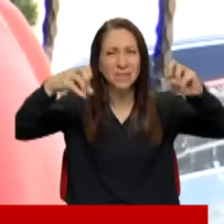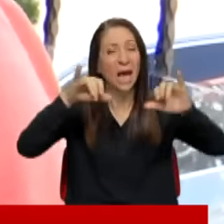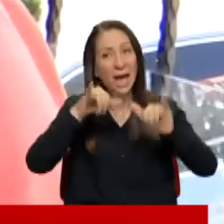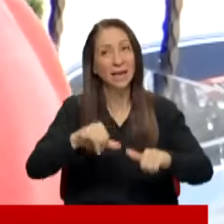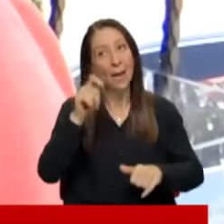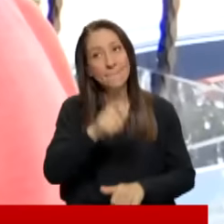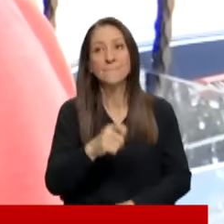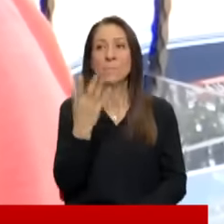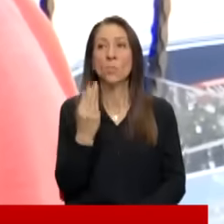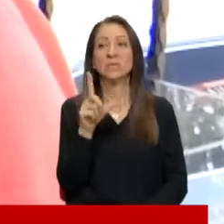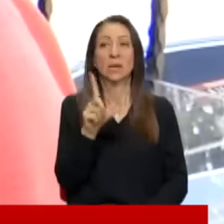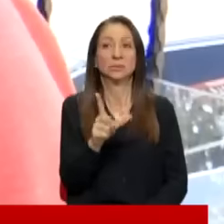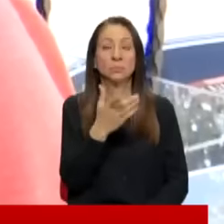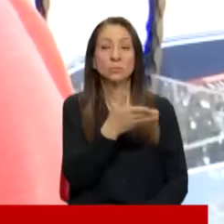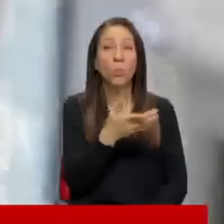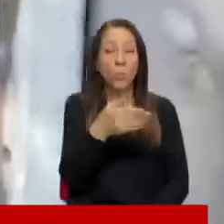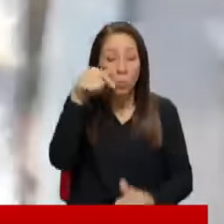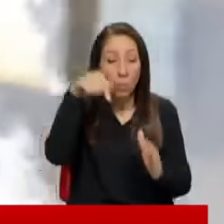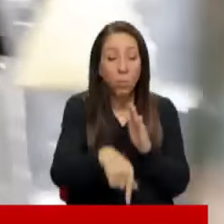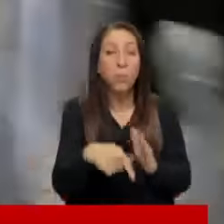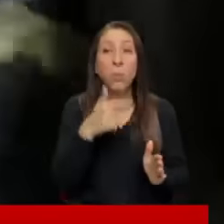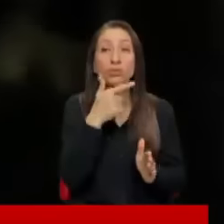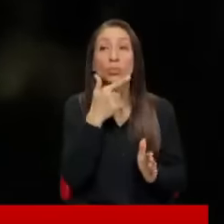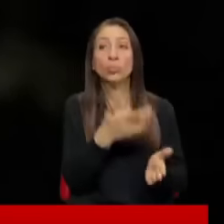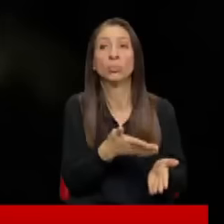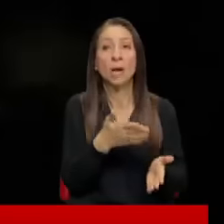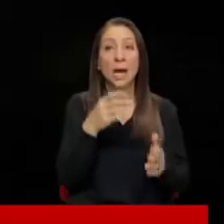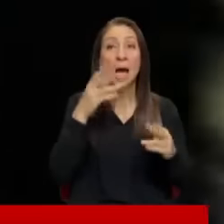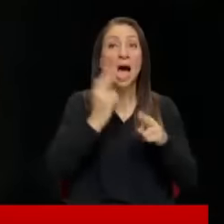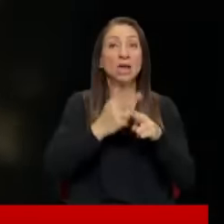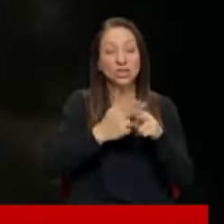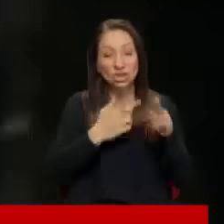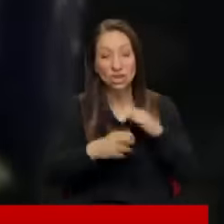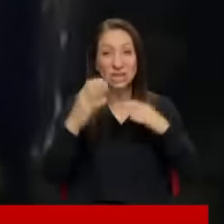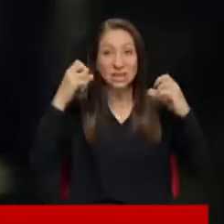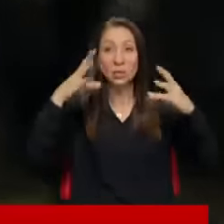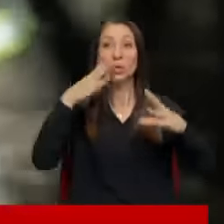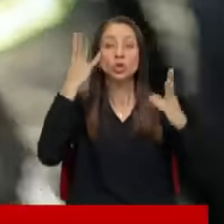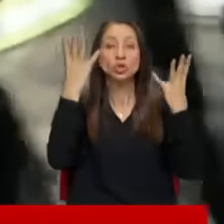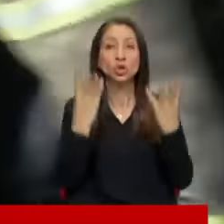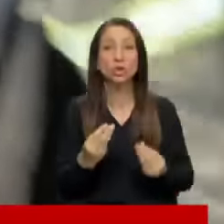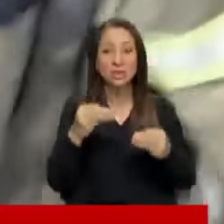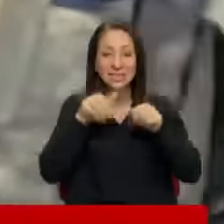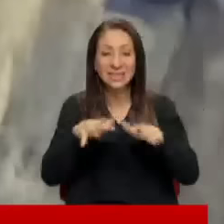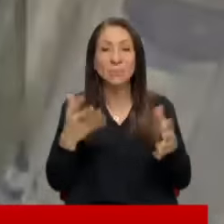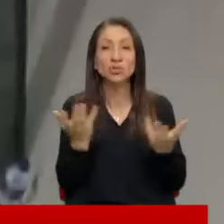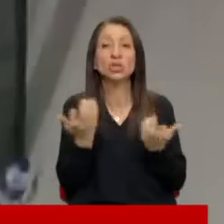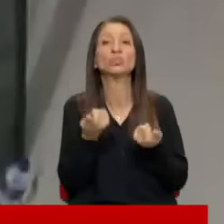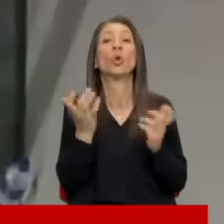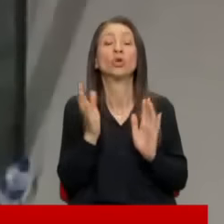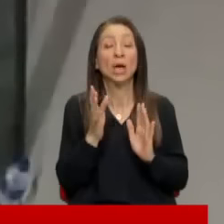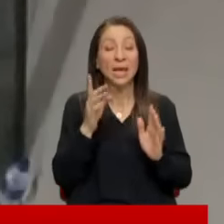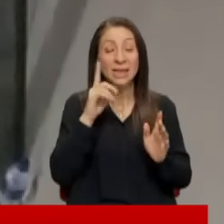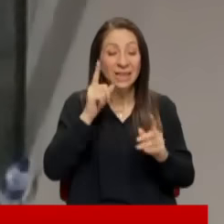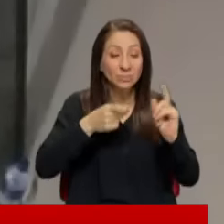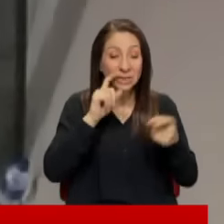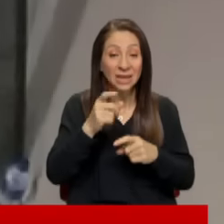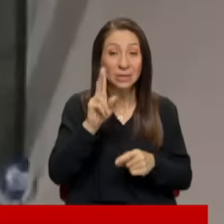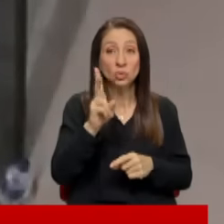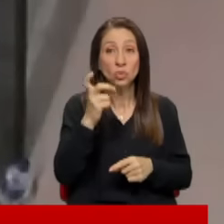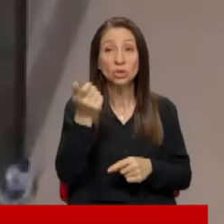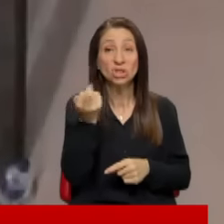Burada da öyle bir şey olması lazım çünkü Bodrum burası. Acil çıkış aydınlatması yoktu. Söndürme sistemi çalışmıyordu. Tespitler 29